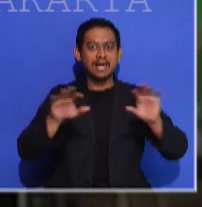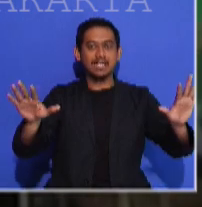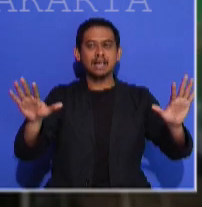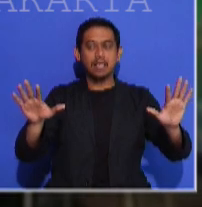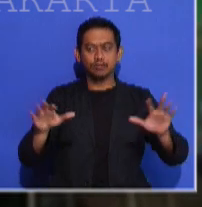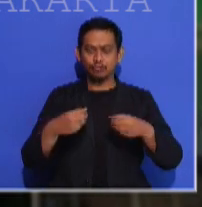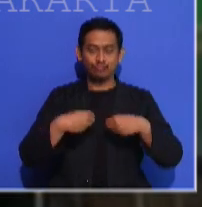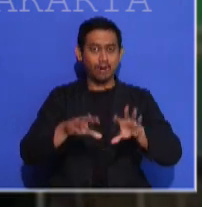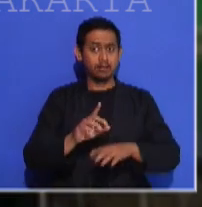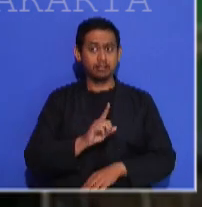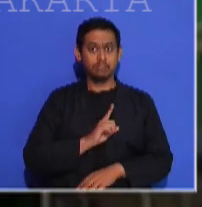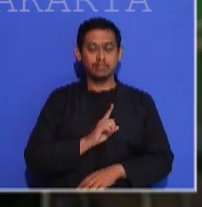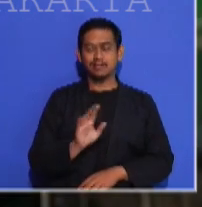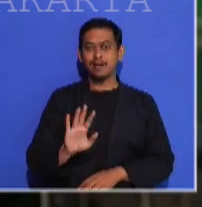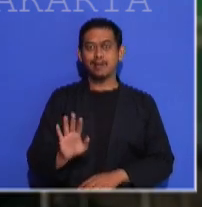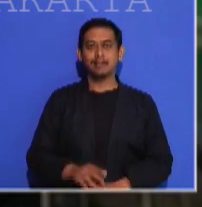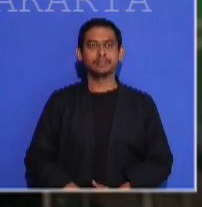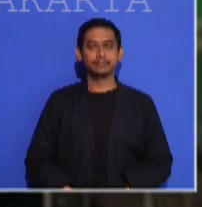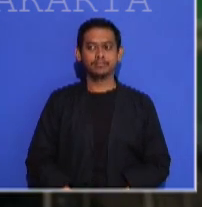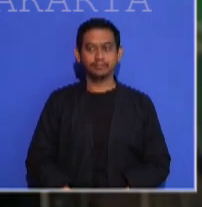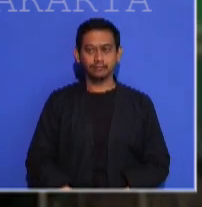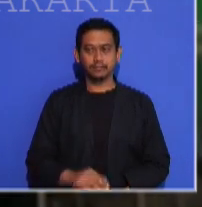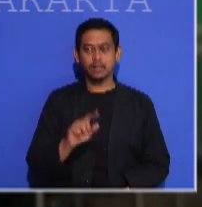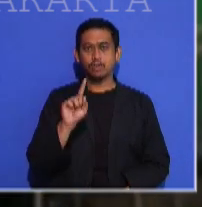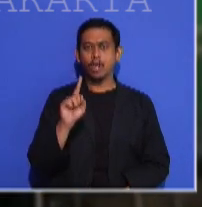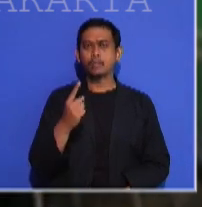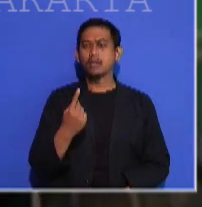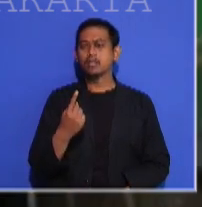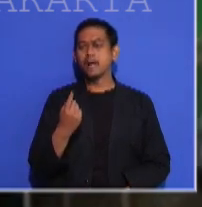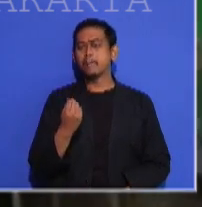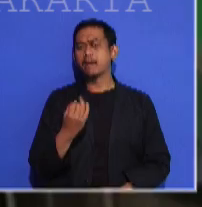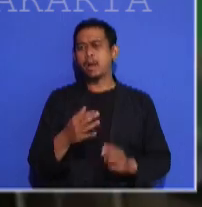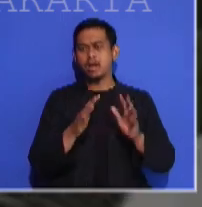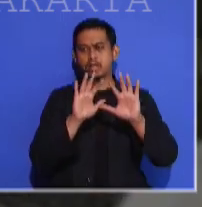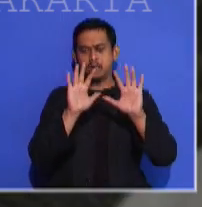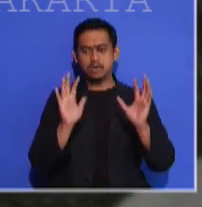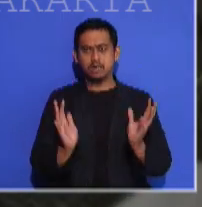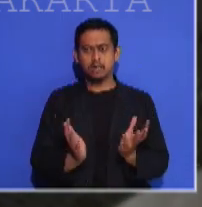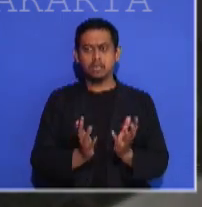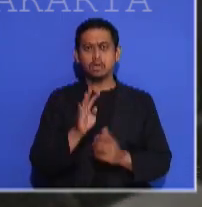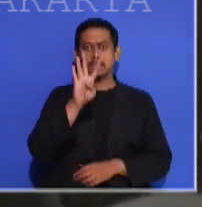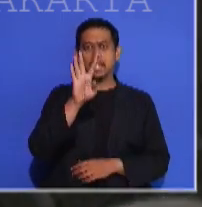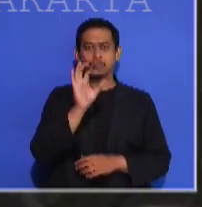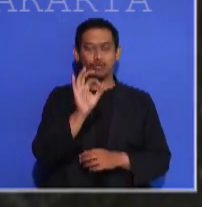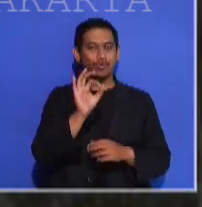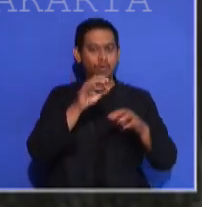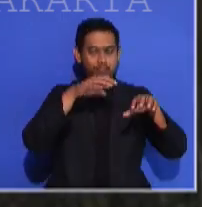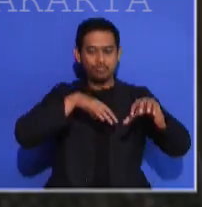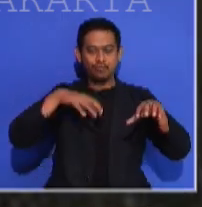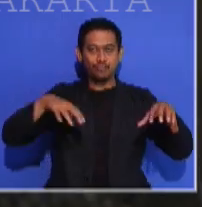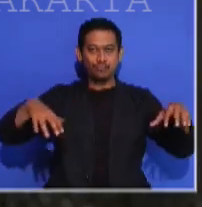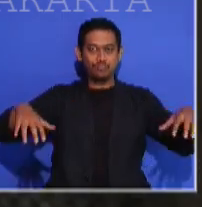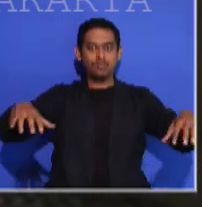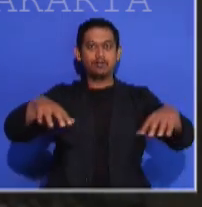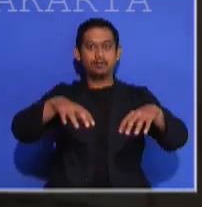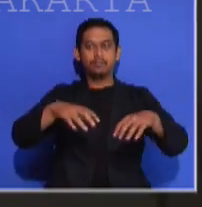Gie. Nah setunggal bulan saya kedamel pinter. Gie sekitar 40-an nih kan. Produksi sengkeran saking